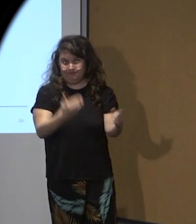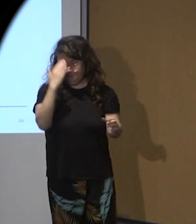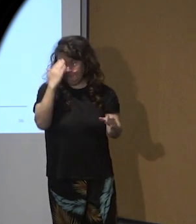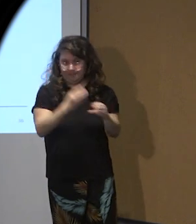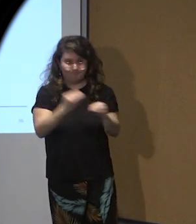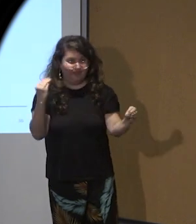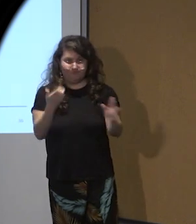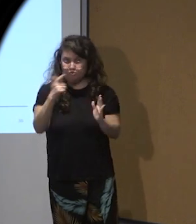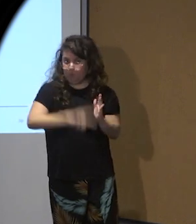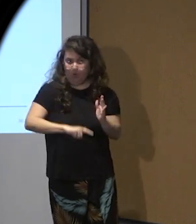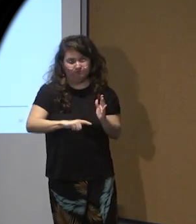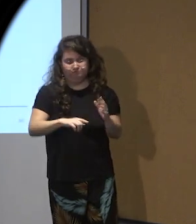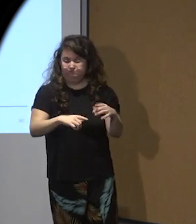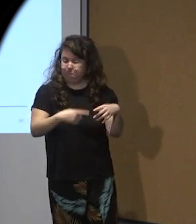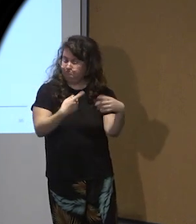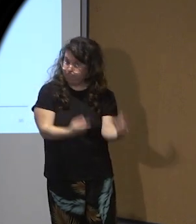On retrouve